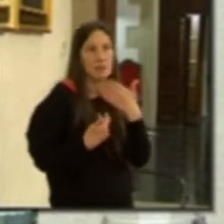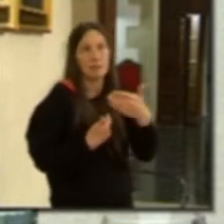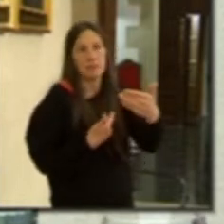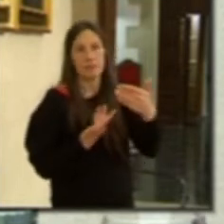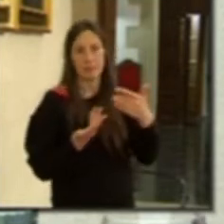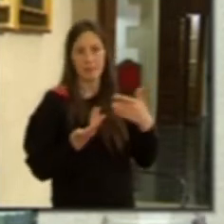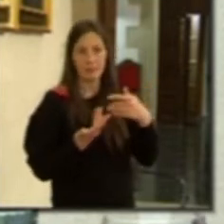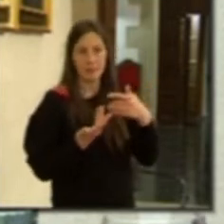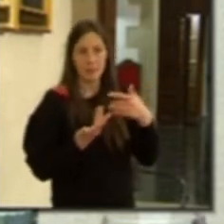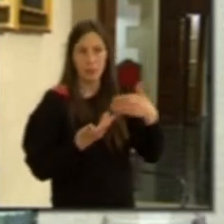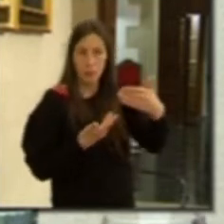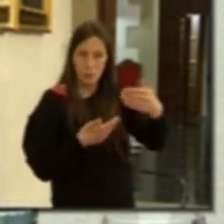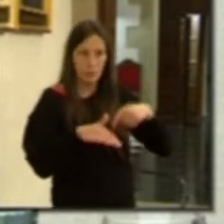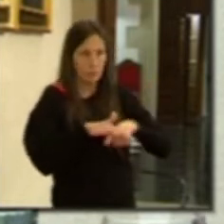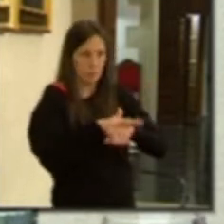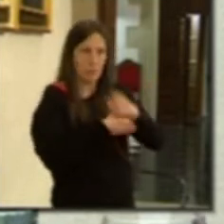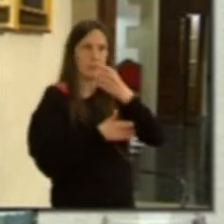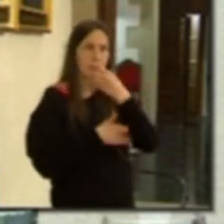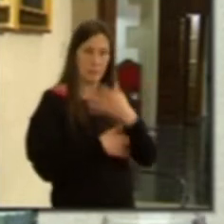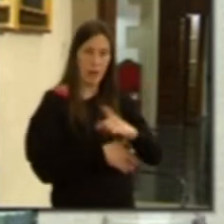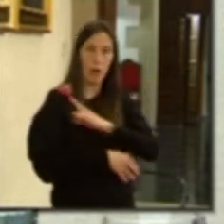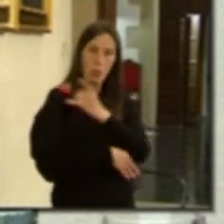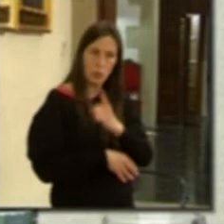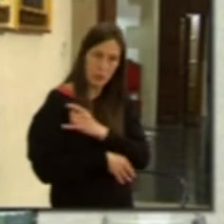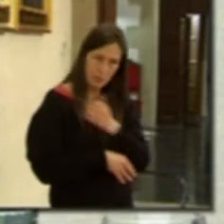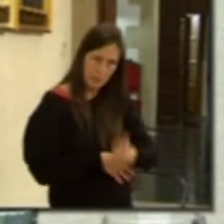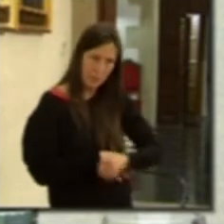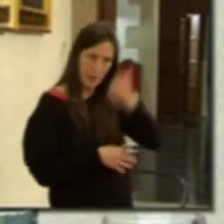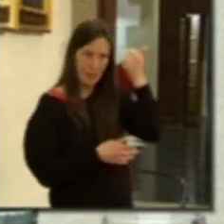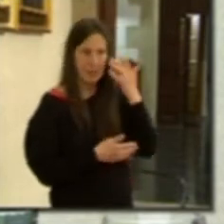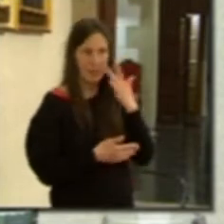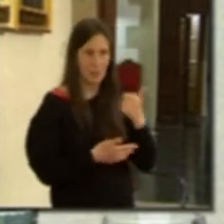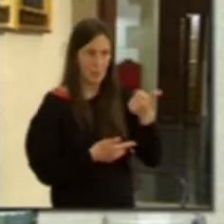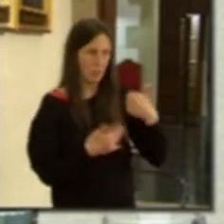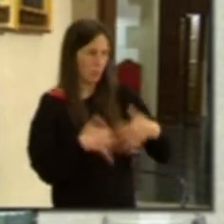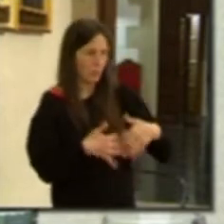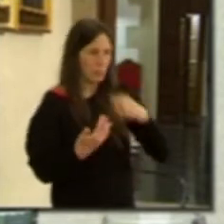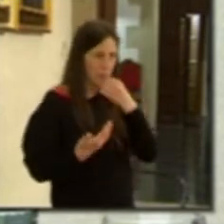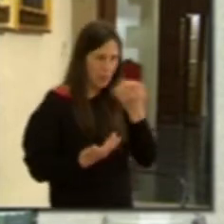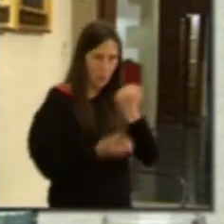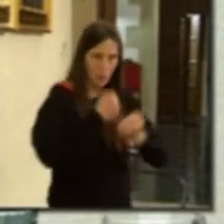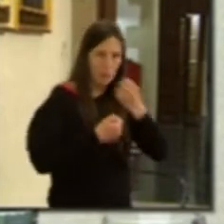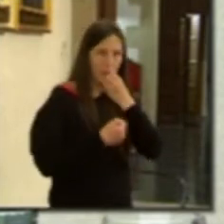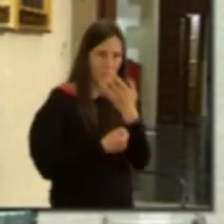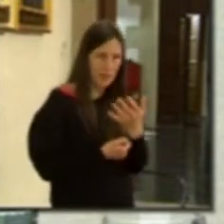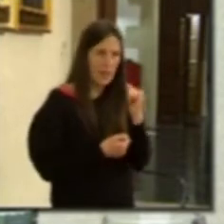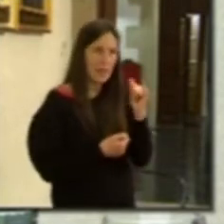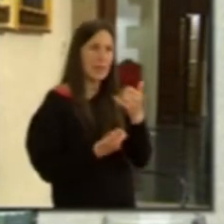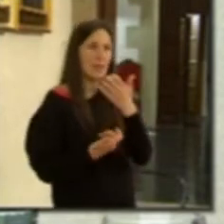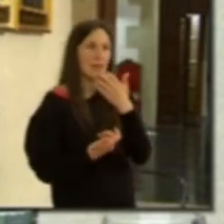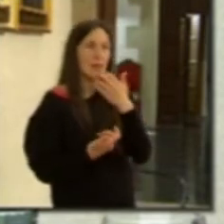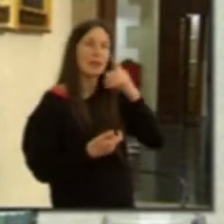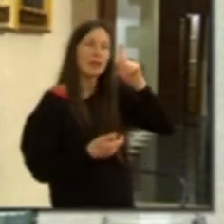anys siguin com acaba aquí, més sostenibles, més eficients i el més important, que sembla que ens en